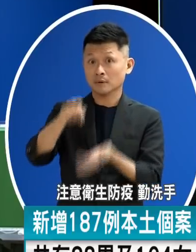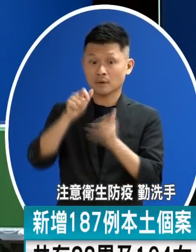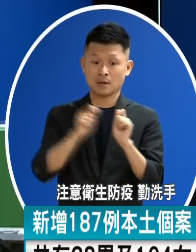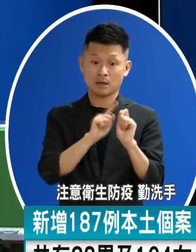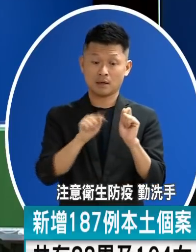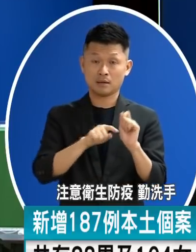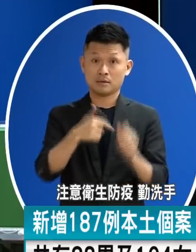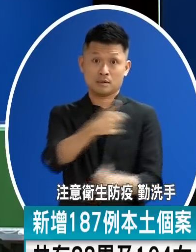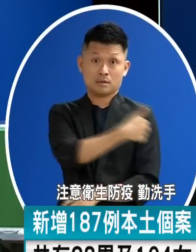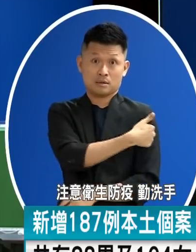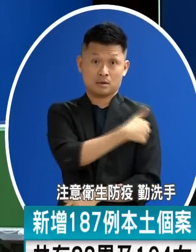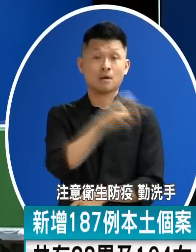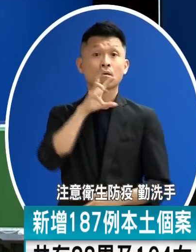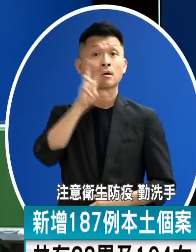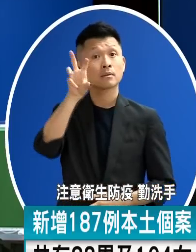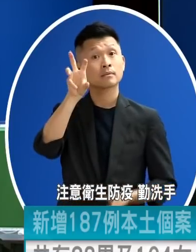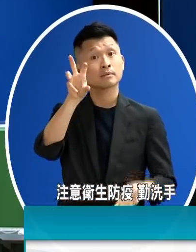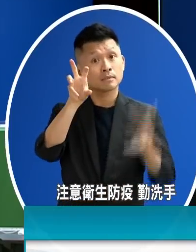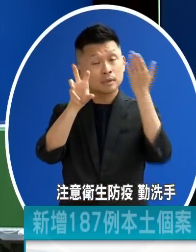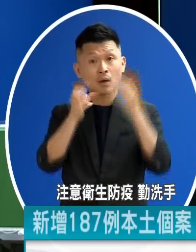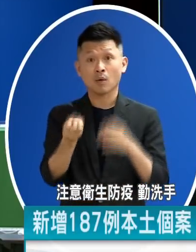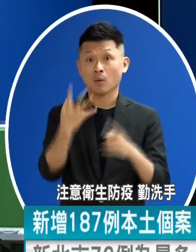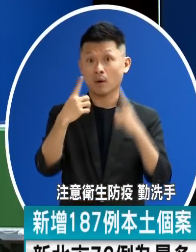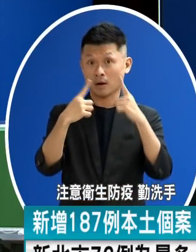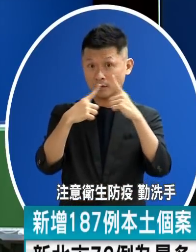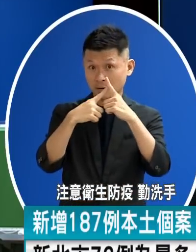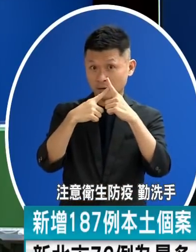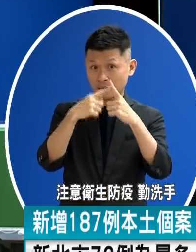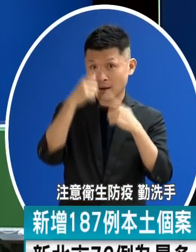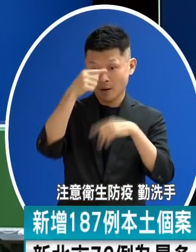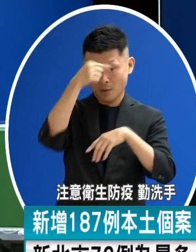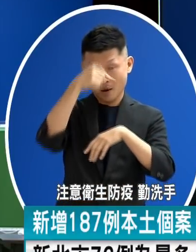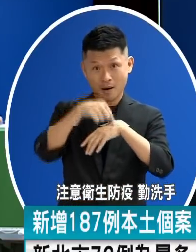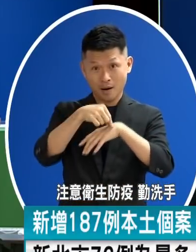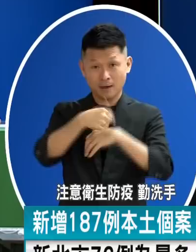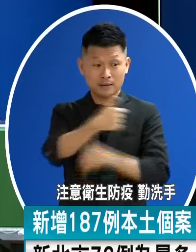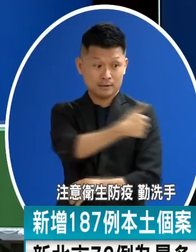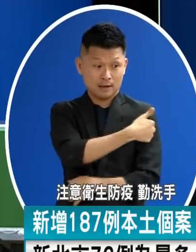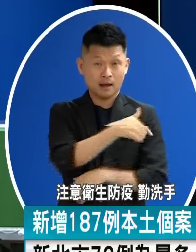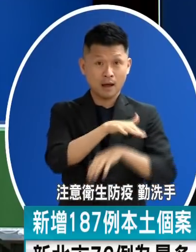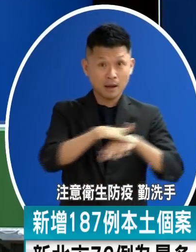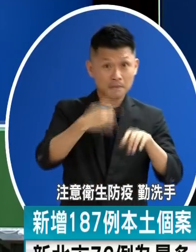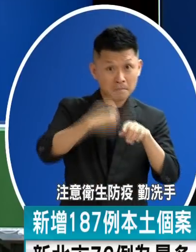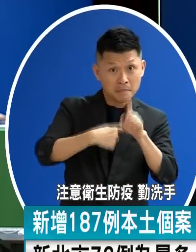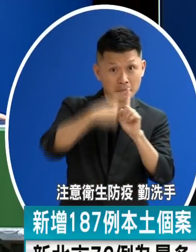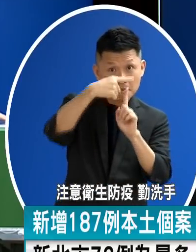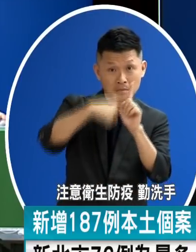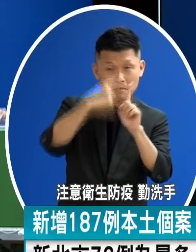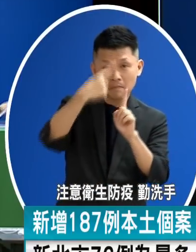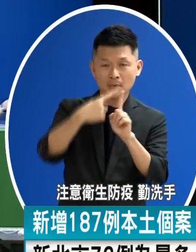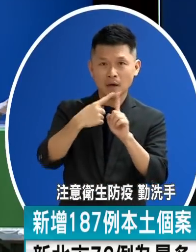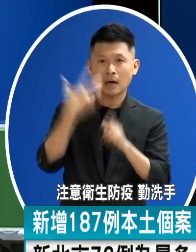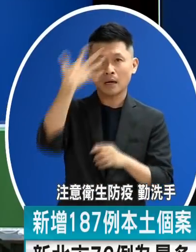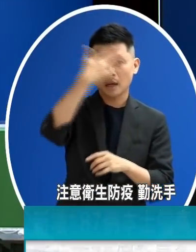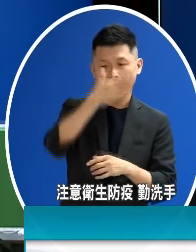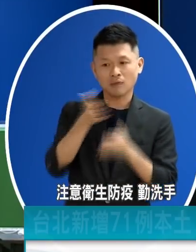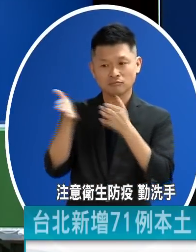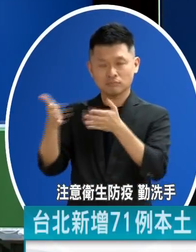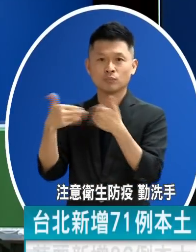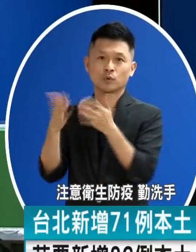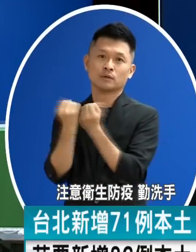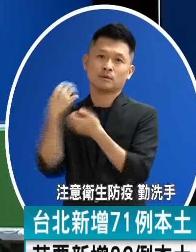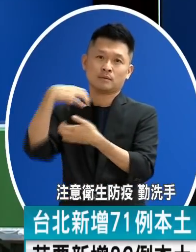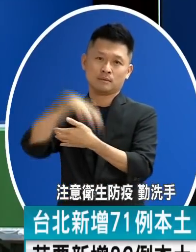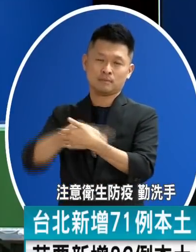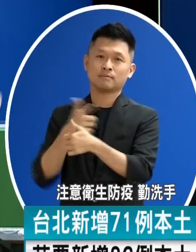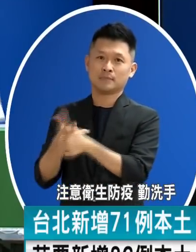苗目前缺乏80岁以上华人的安全性数据，他觉得说是不是让长者可能打莫德纳疫苗会比较安